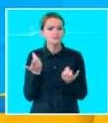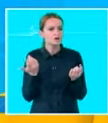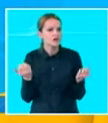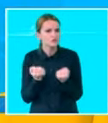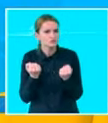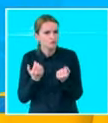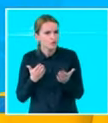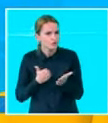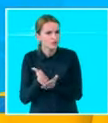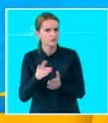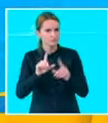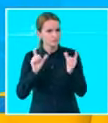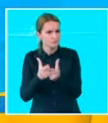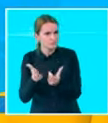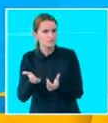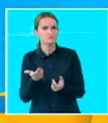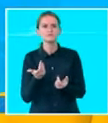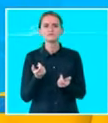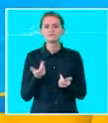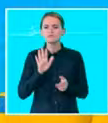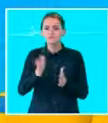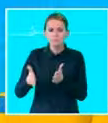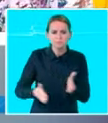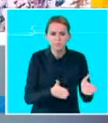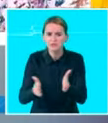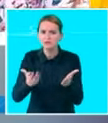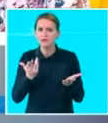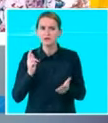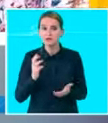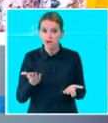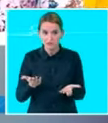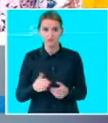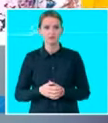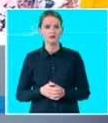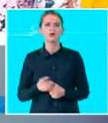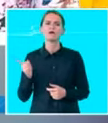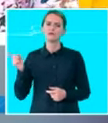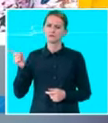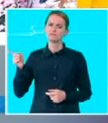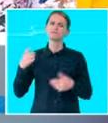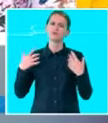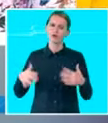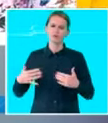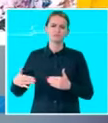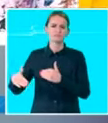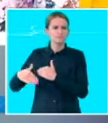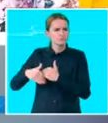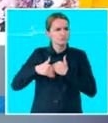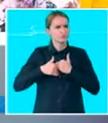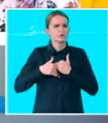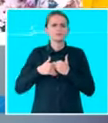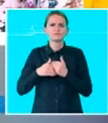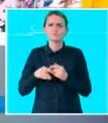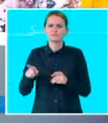сега от няколко седмици? Да, много ме подкрепя. Той винаги ме е подкрепил и е голяма моя батерия. Благодарение на него